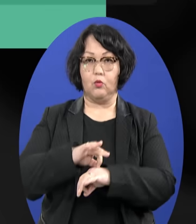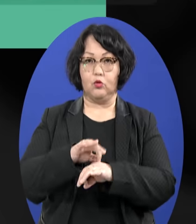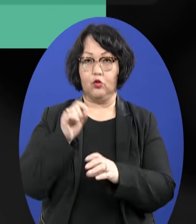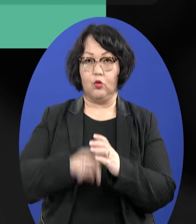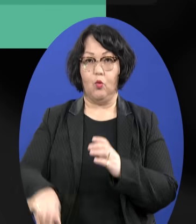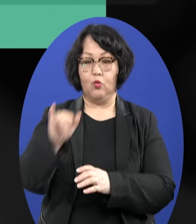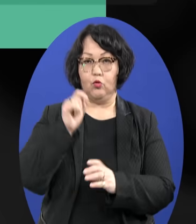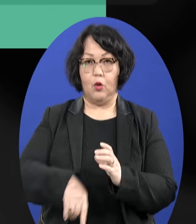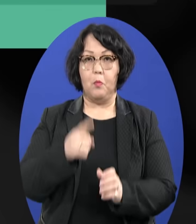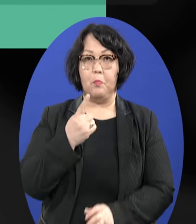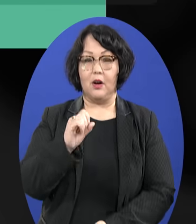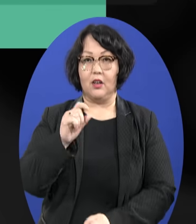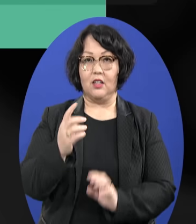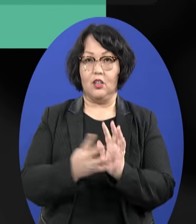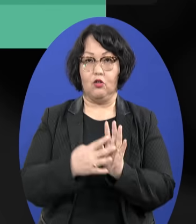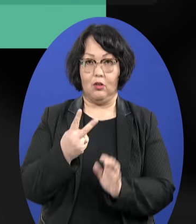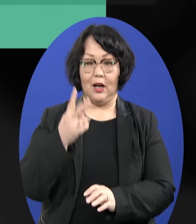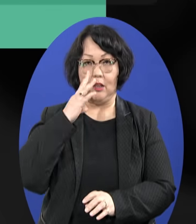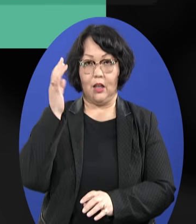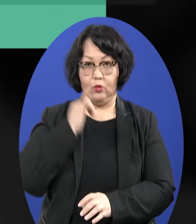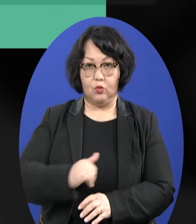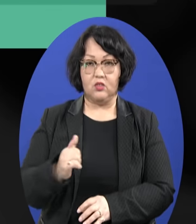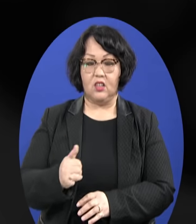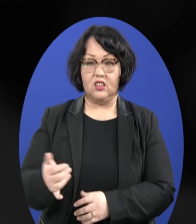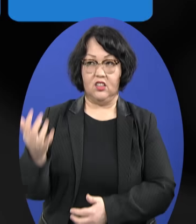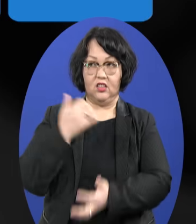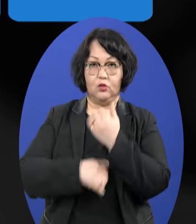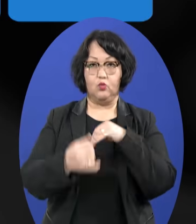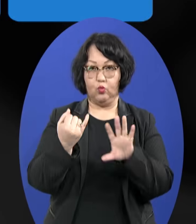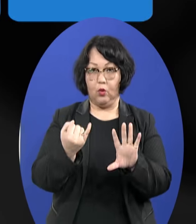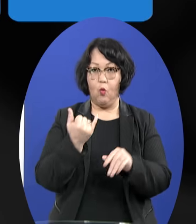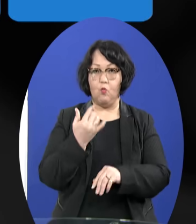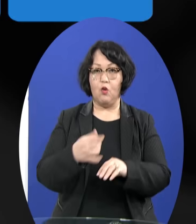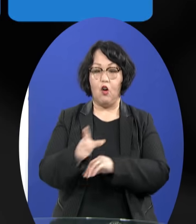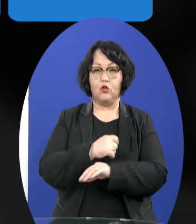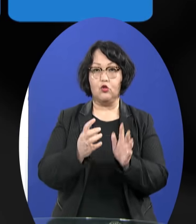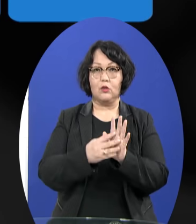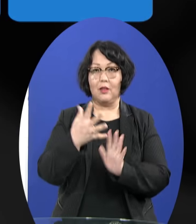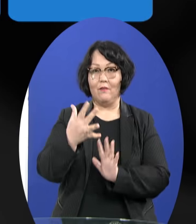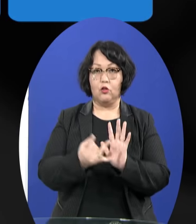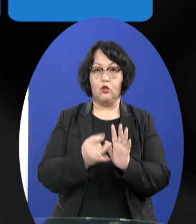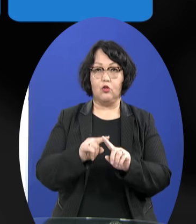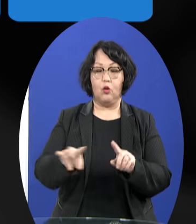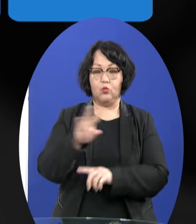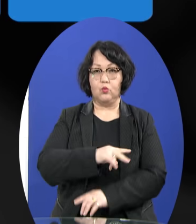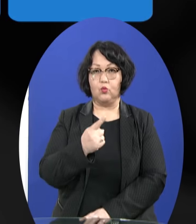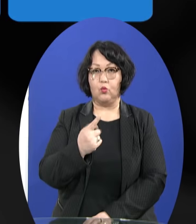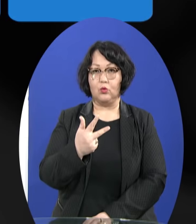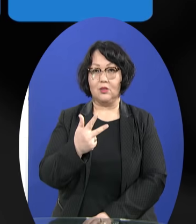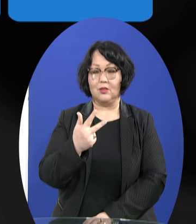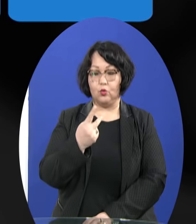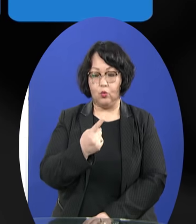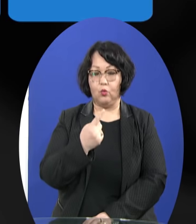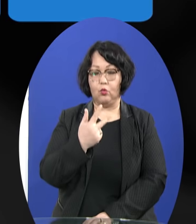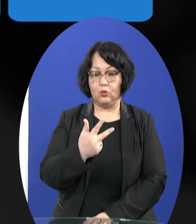дотоодод 1092 бүртгэгдэж гадаадаас зөөвөрлөгдсөн 6 тохиолдол байна. Улаанбаатар хотод 957, орон нутагт 135 халдвар илрээд